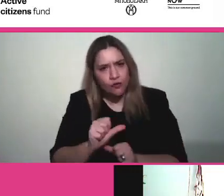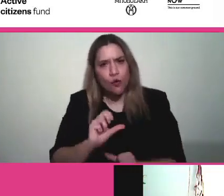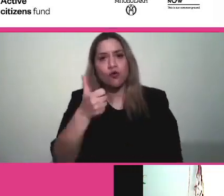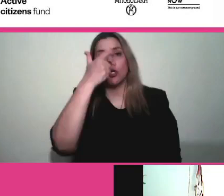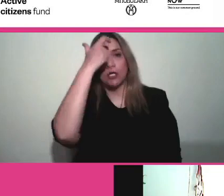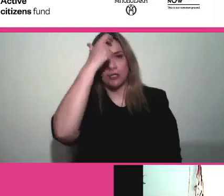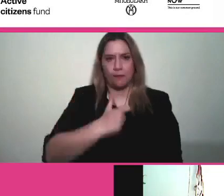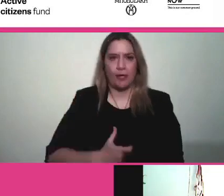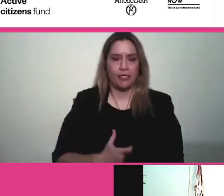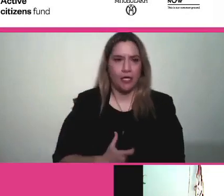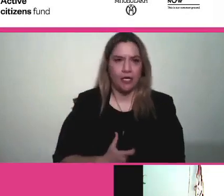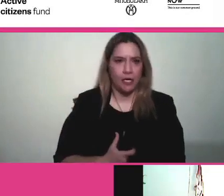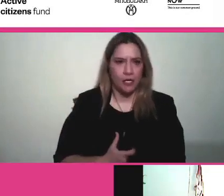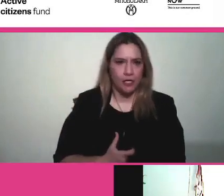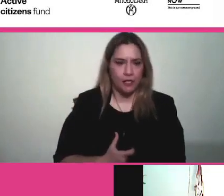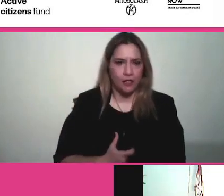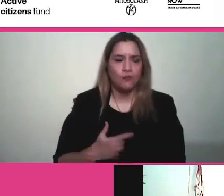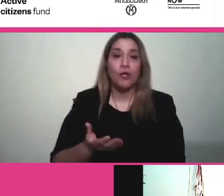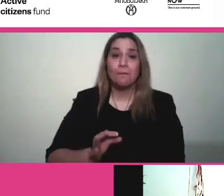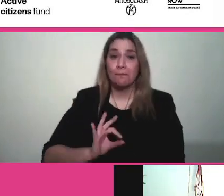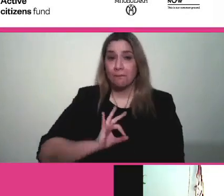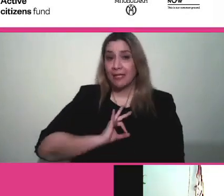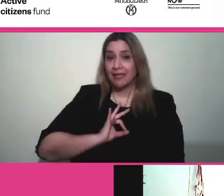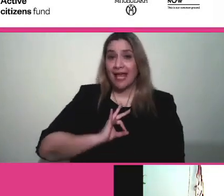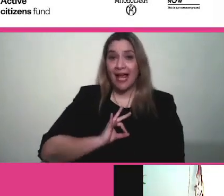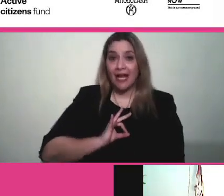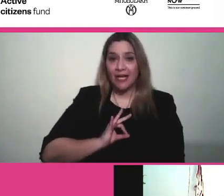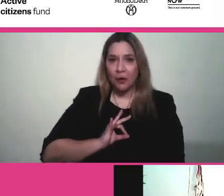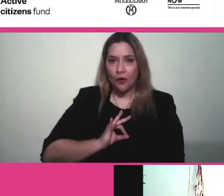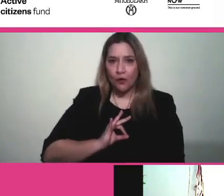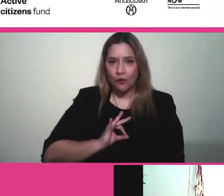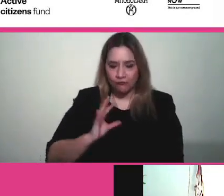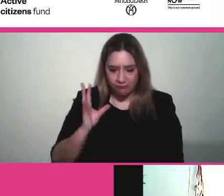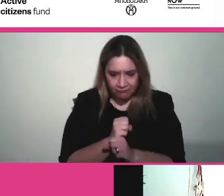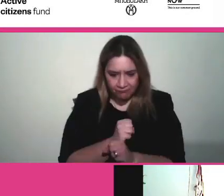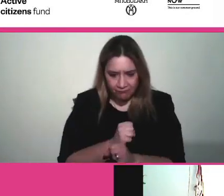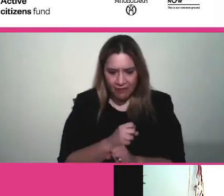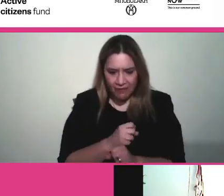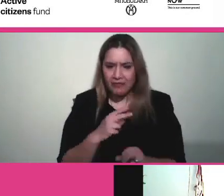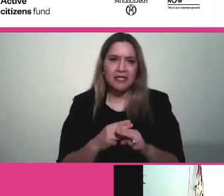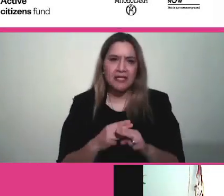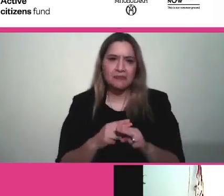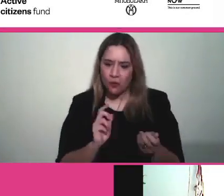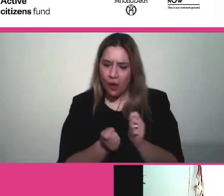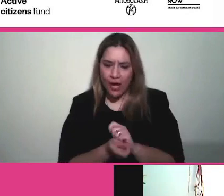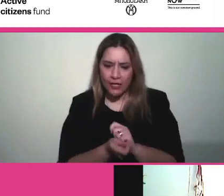Οπότε μετά το μετάλλιο δεν άλλαξε κάτι σημαντικό. Ξανά είμαι αθλήτρια.